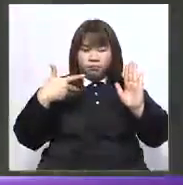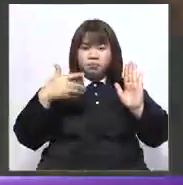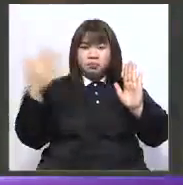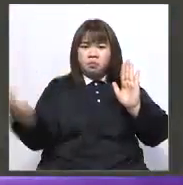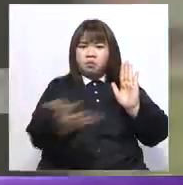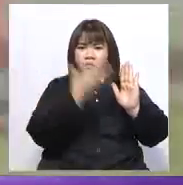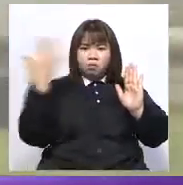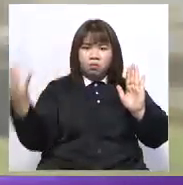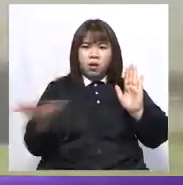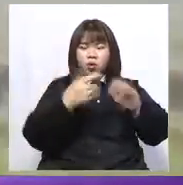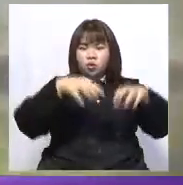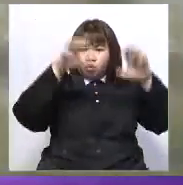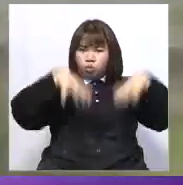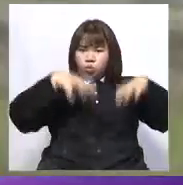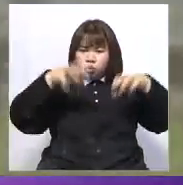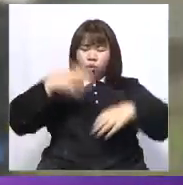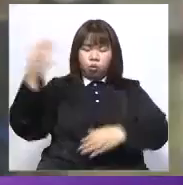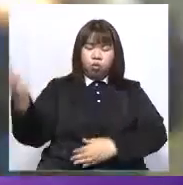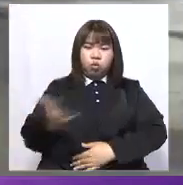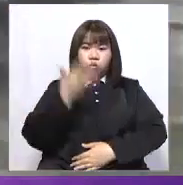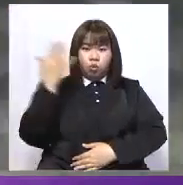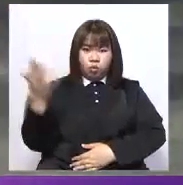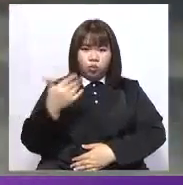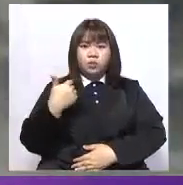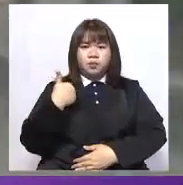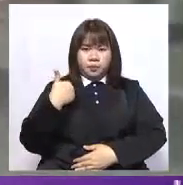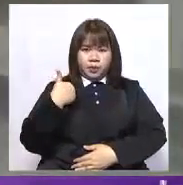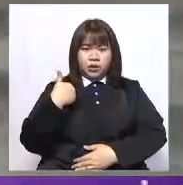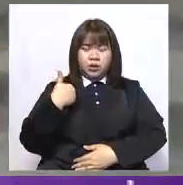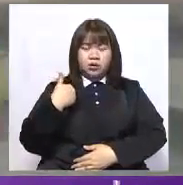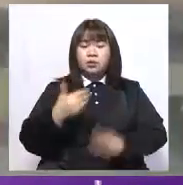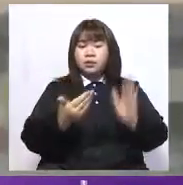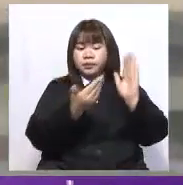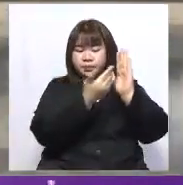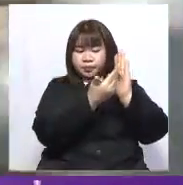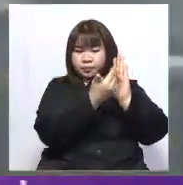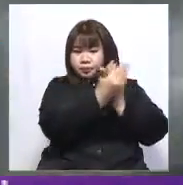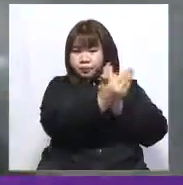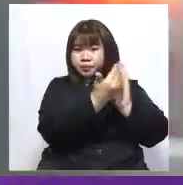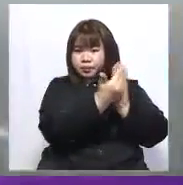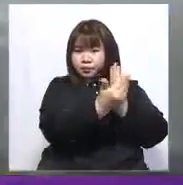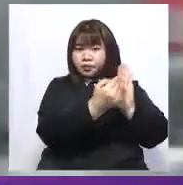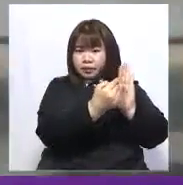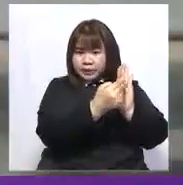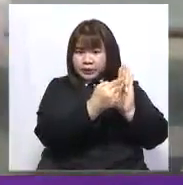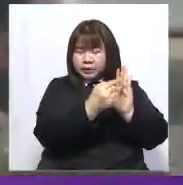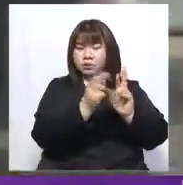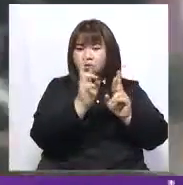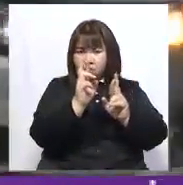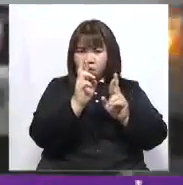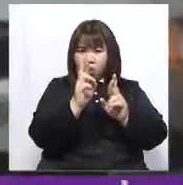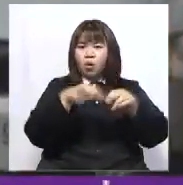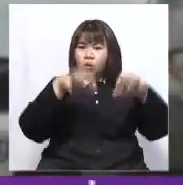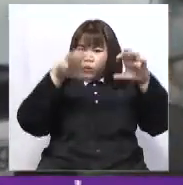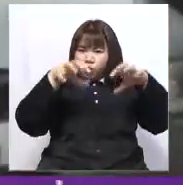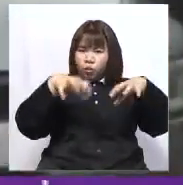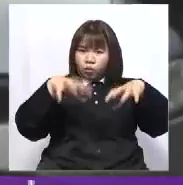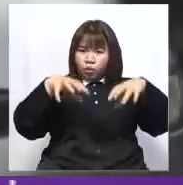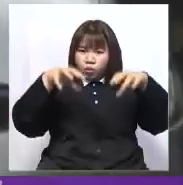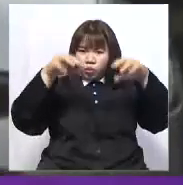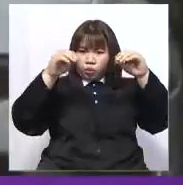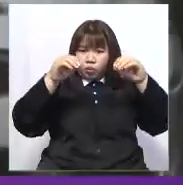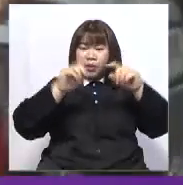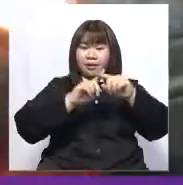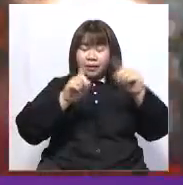ก็มีพายุฝนฟ้าคะนองและลมกระโชกแรงส่วนประชาชนในภาคตะวันออกเฉียงเหนือนะคะให้ระวังนะคะไม่ต้องมีฝนลดลงแล้วค่ะ